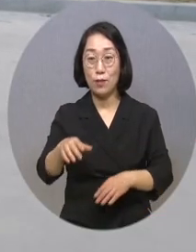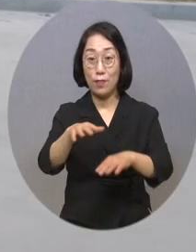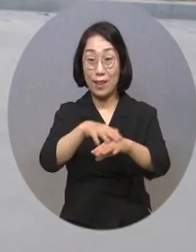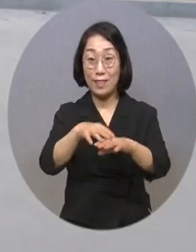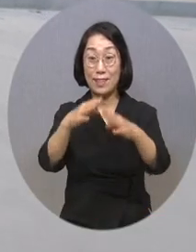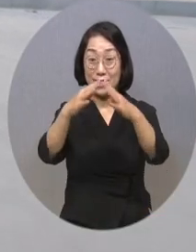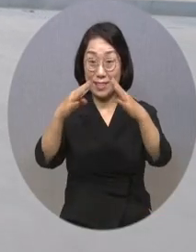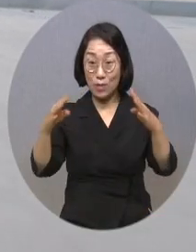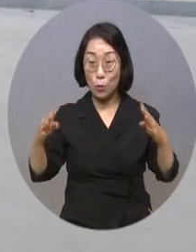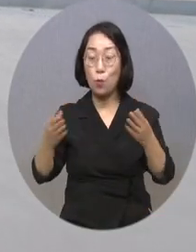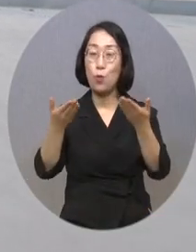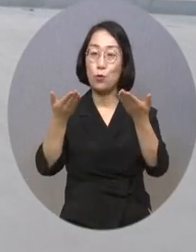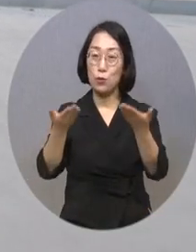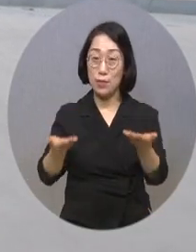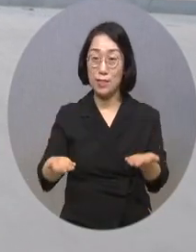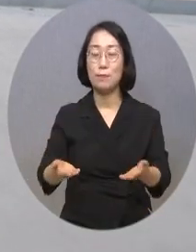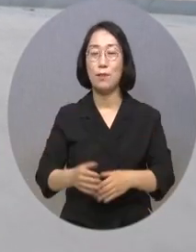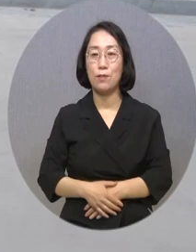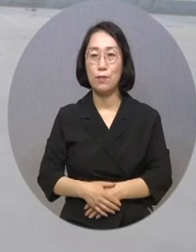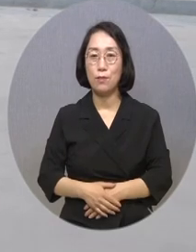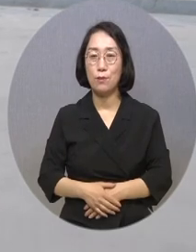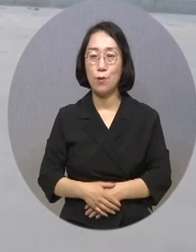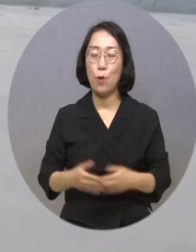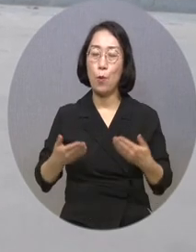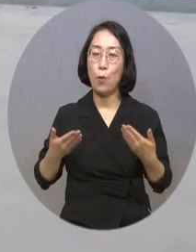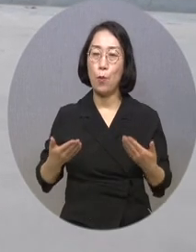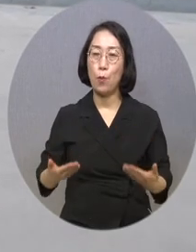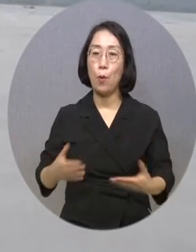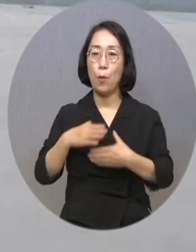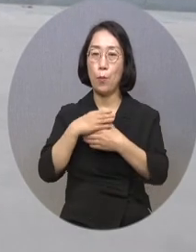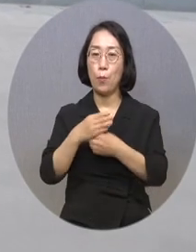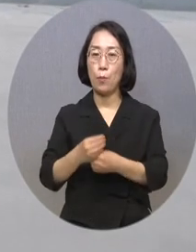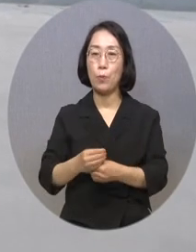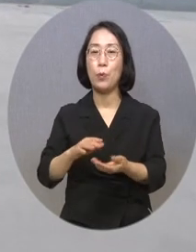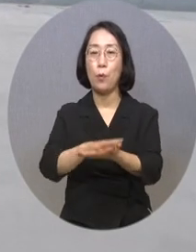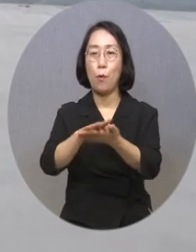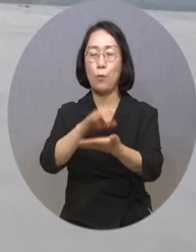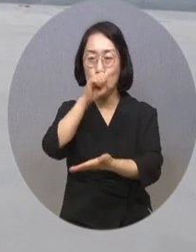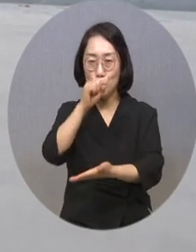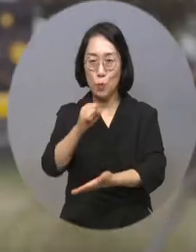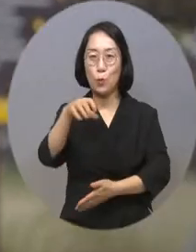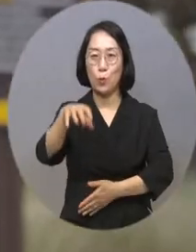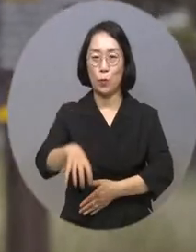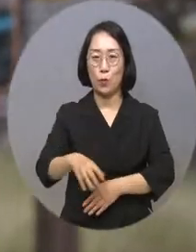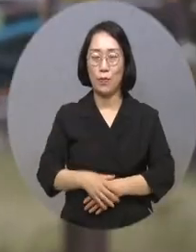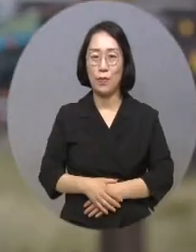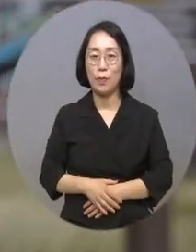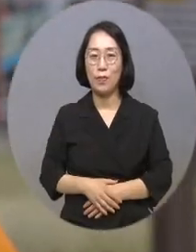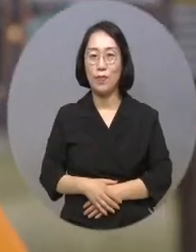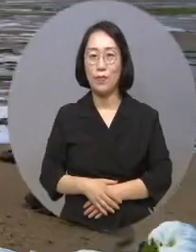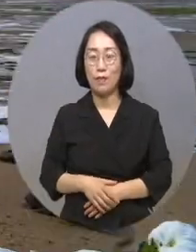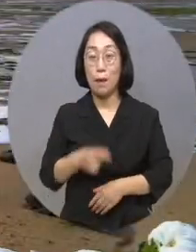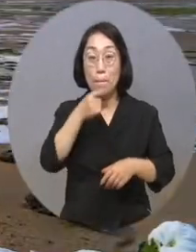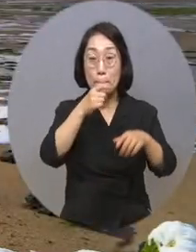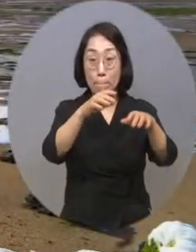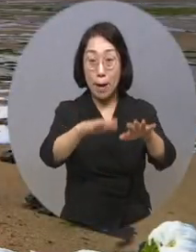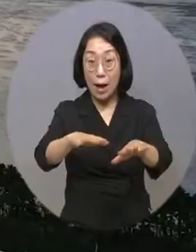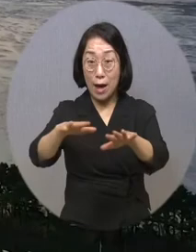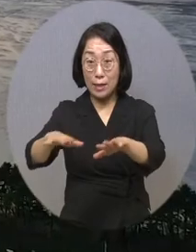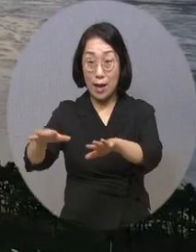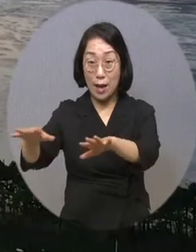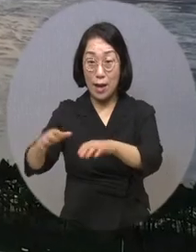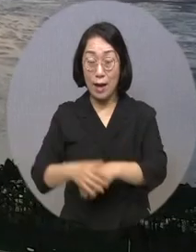치고 쉬시면서 한가하게 쉬시면서 놀다 가는데 여기 보이시는 그 바다가 네.